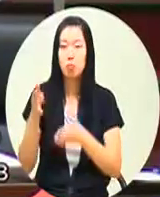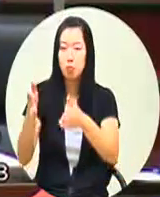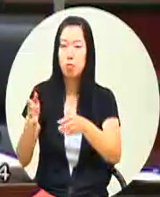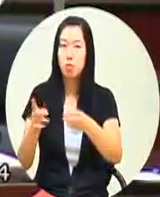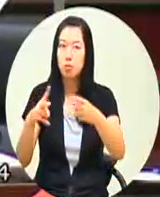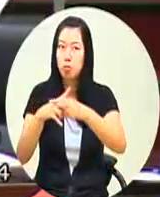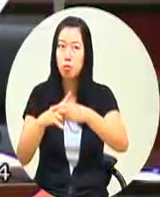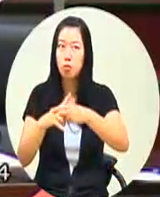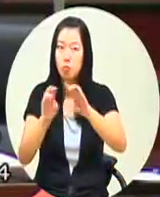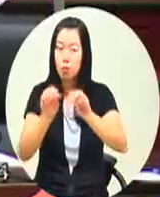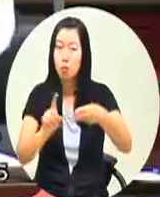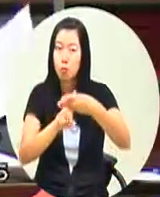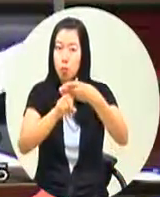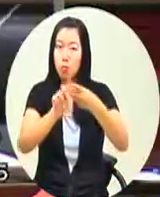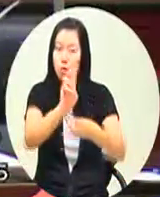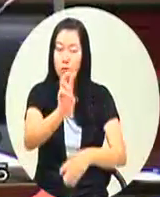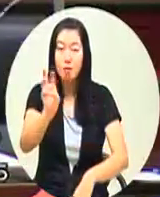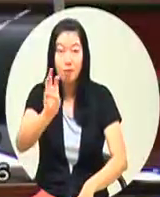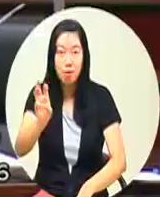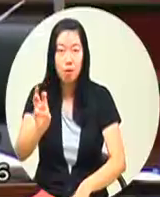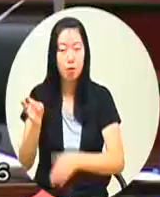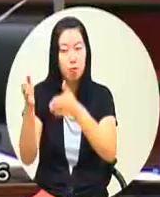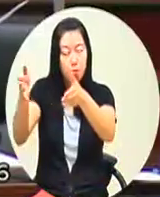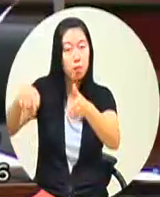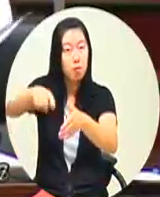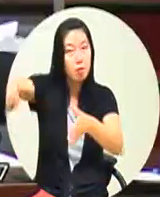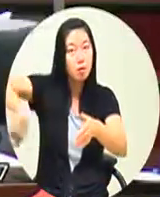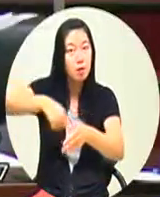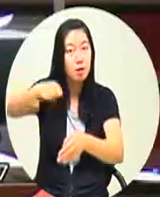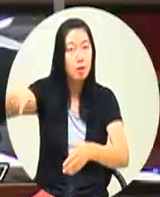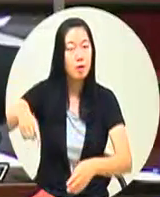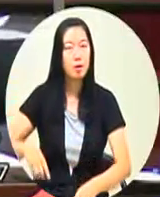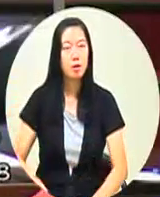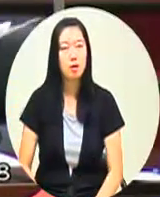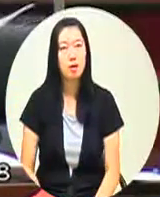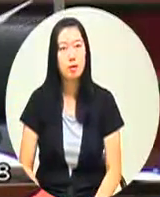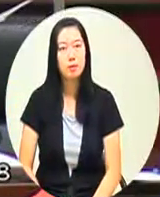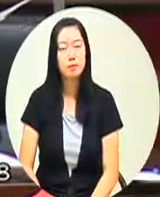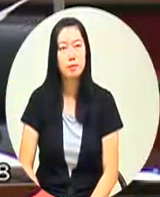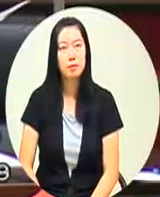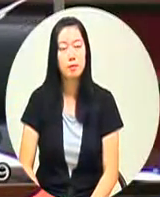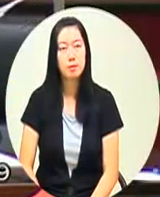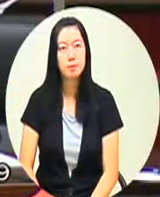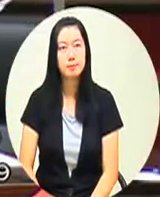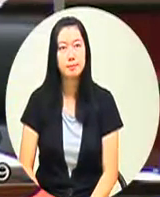只有二三十坪的人，而就只有